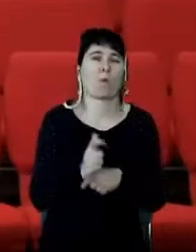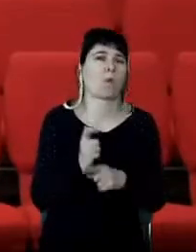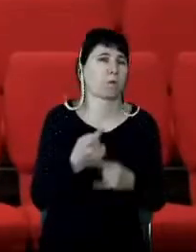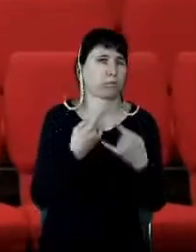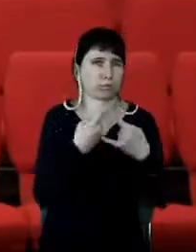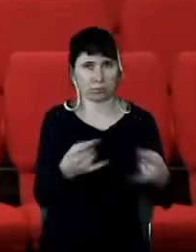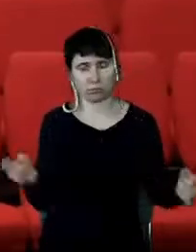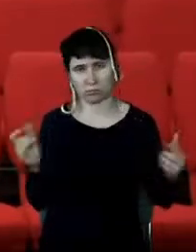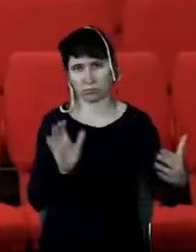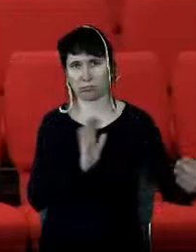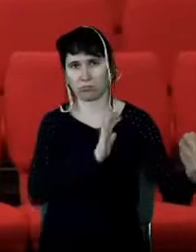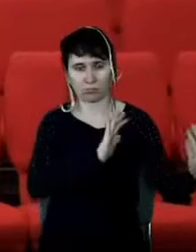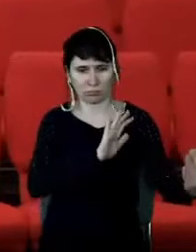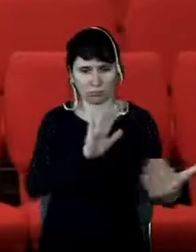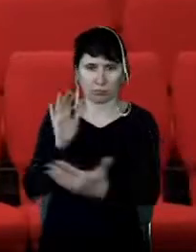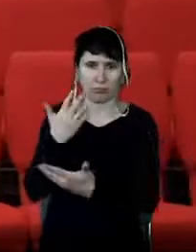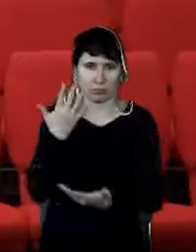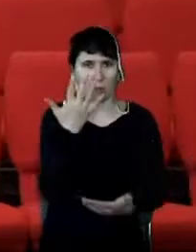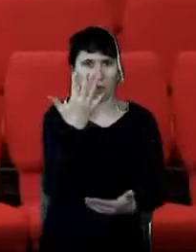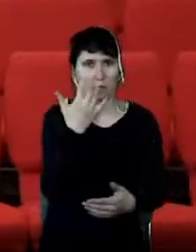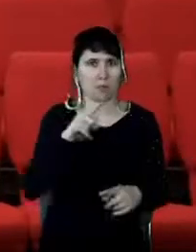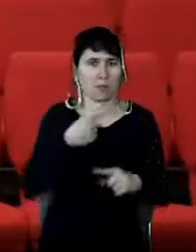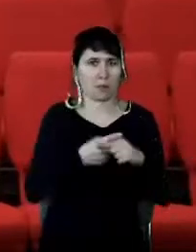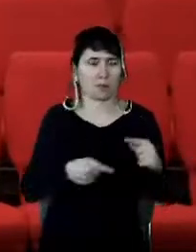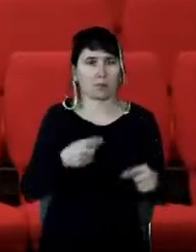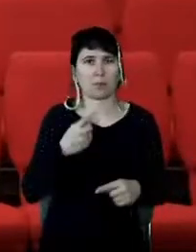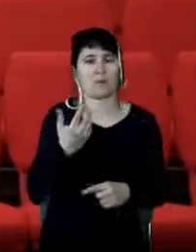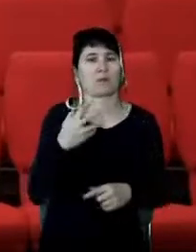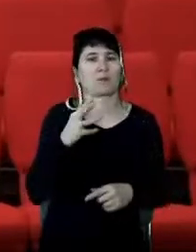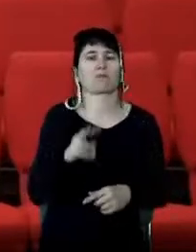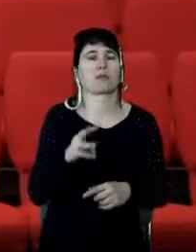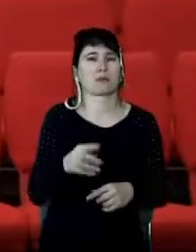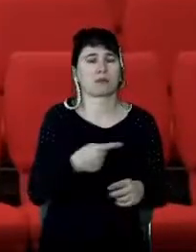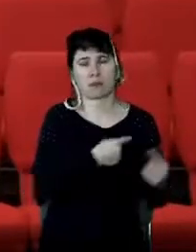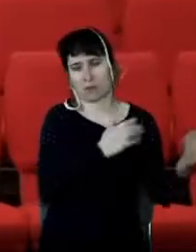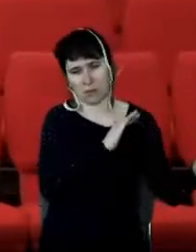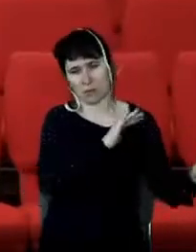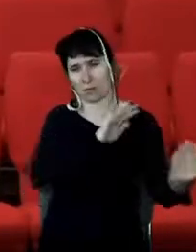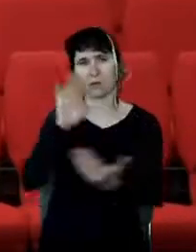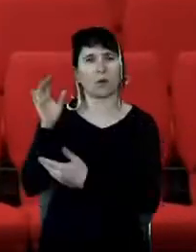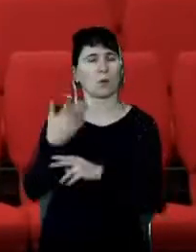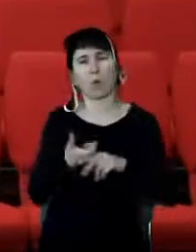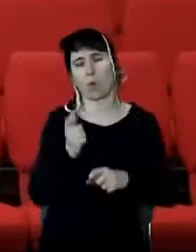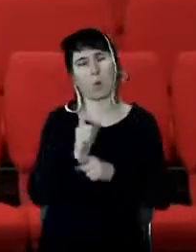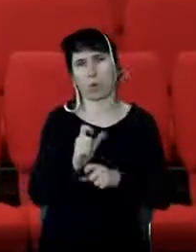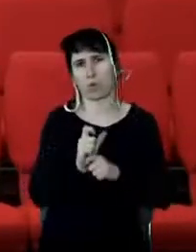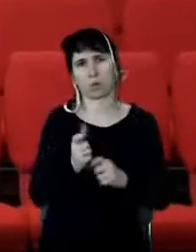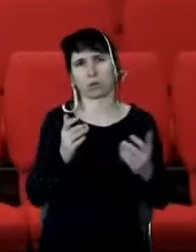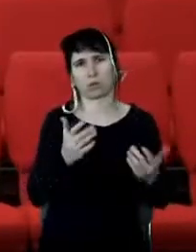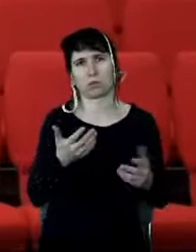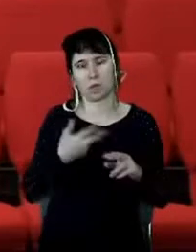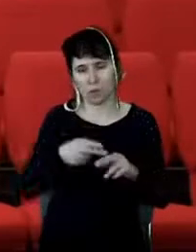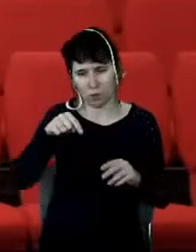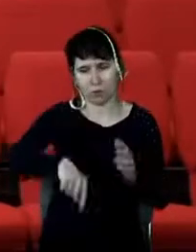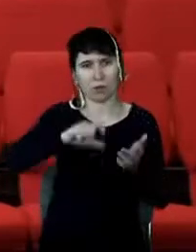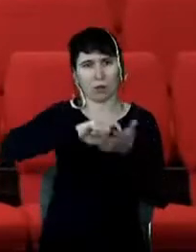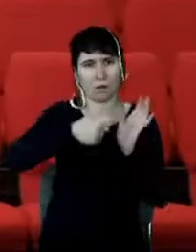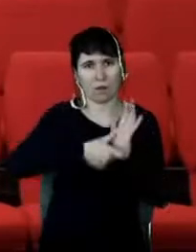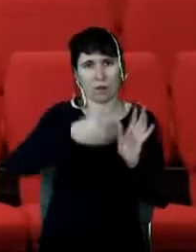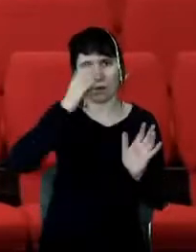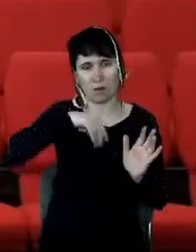мури завтовшки до трохи більше метрів і заховався в